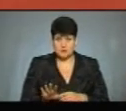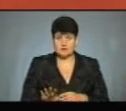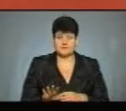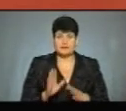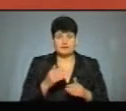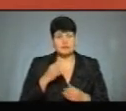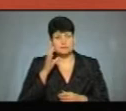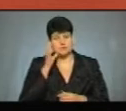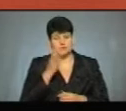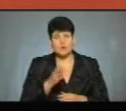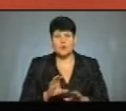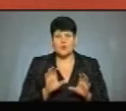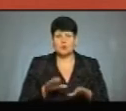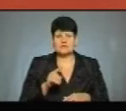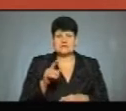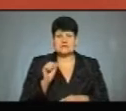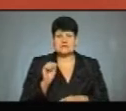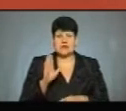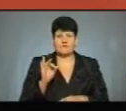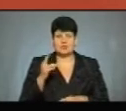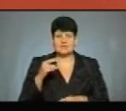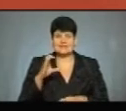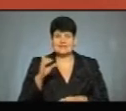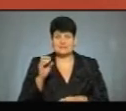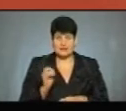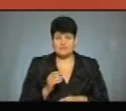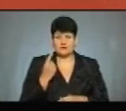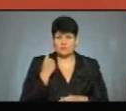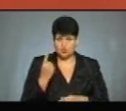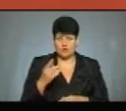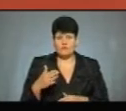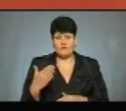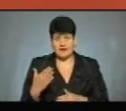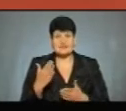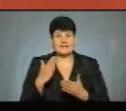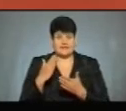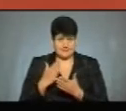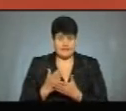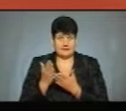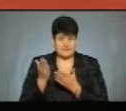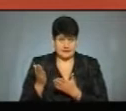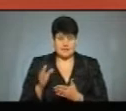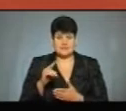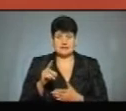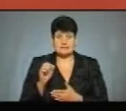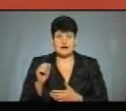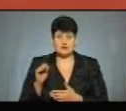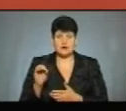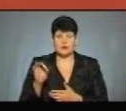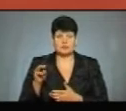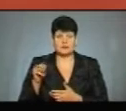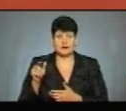почуємо голову ще Заводської громади. Вони в одному варіанті є Заводська ОТГ, в іншому